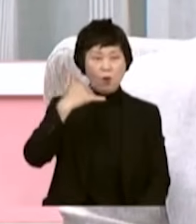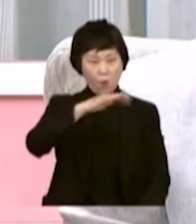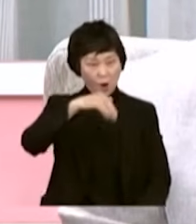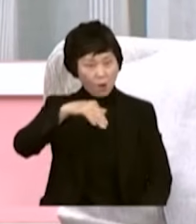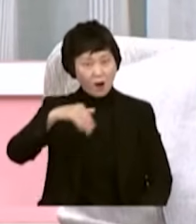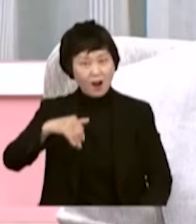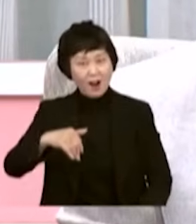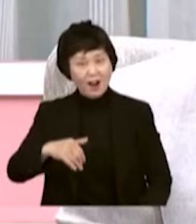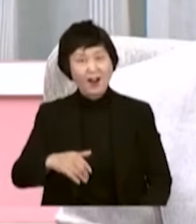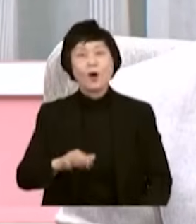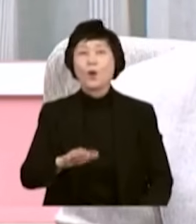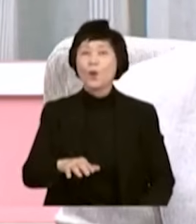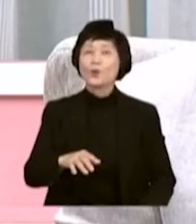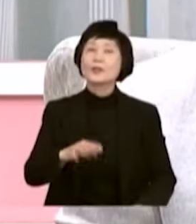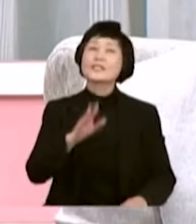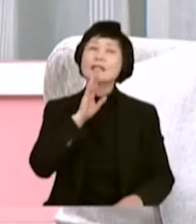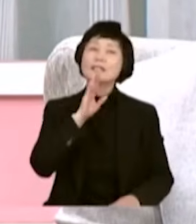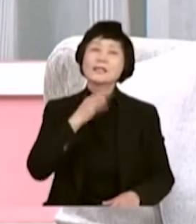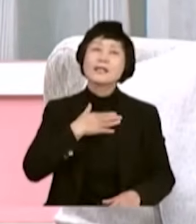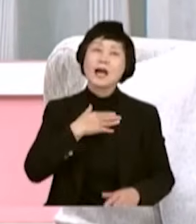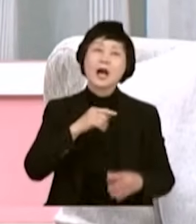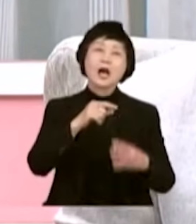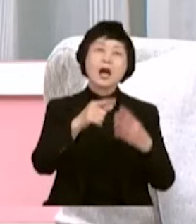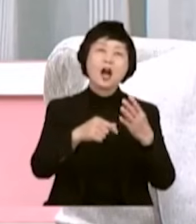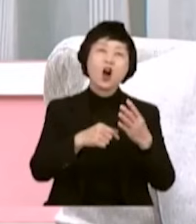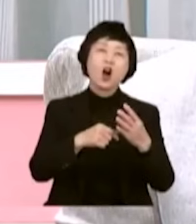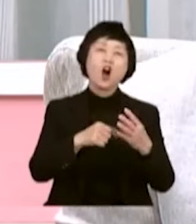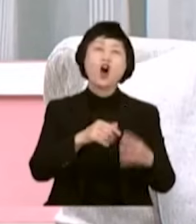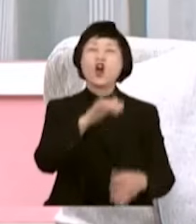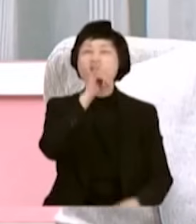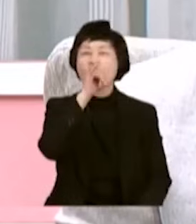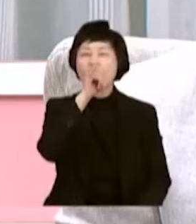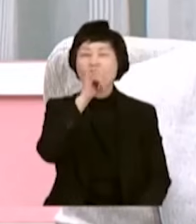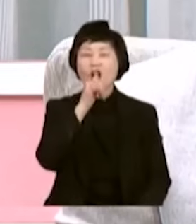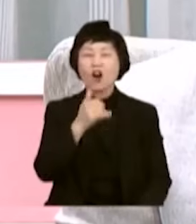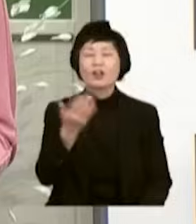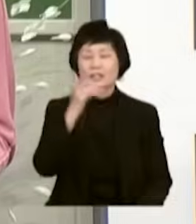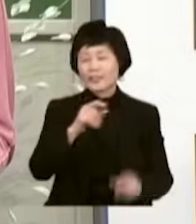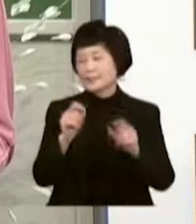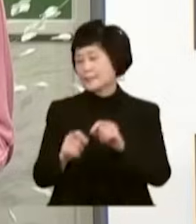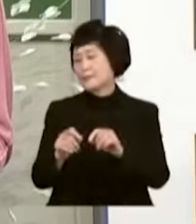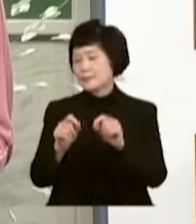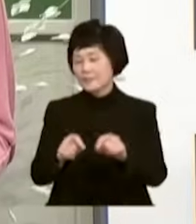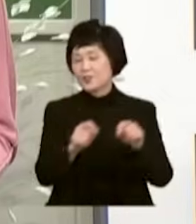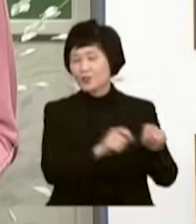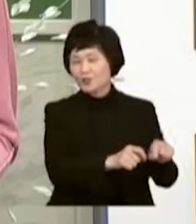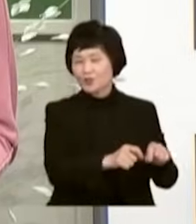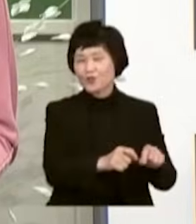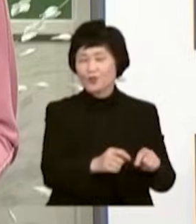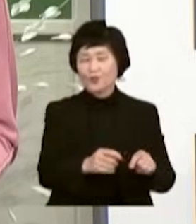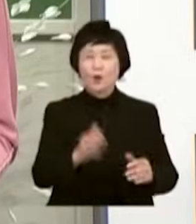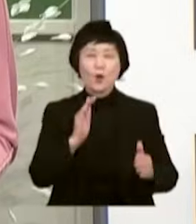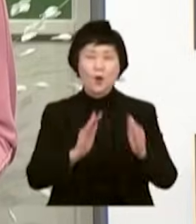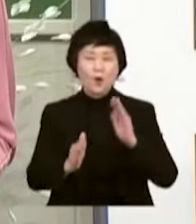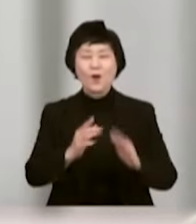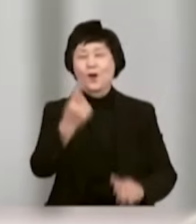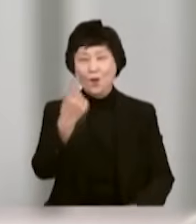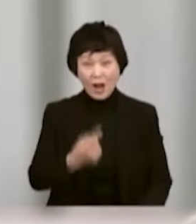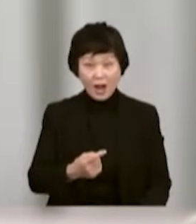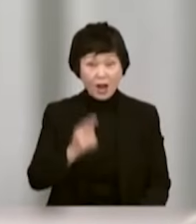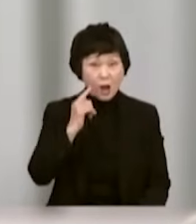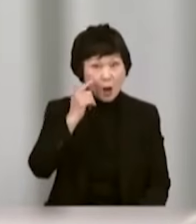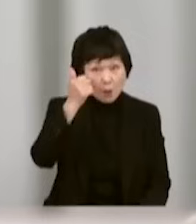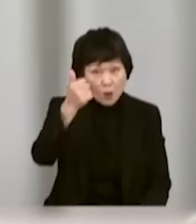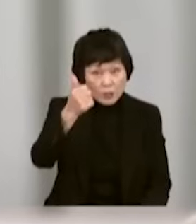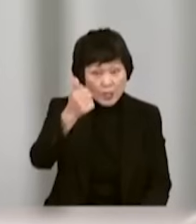그래가지고 사실 오늘 녹화가 있었거든요. 네. 근데 그 녹화를 뒤로 이제 미루고 지금 달려왔습니다. 와, 대단하세요. 그래서 목사님이